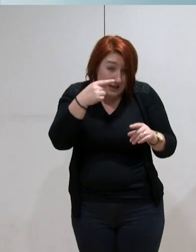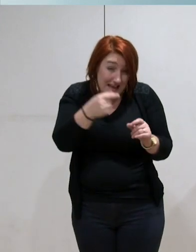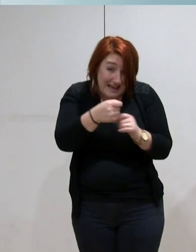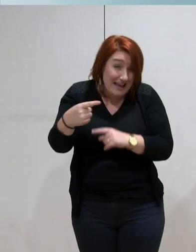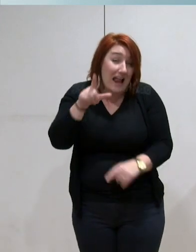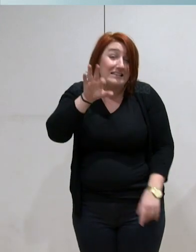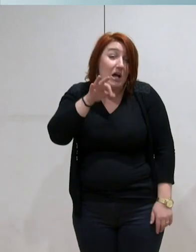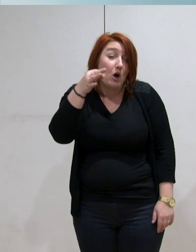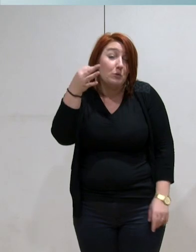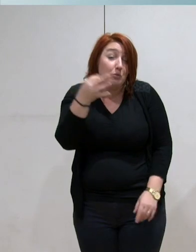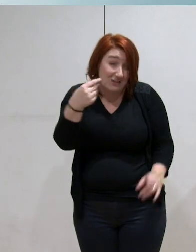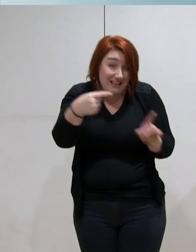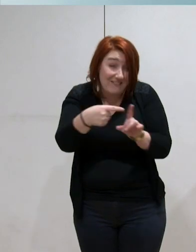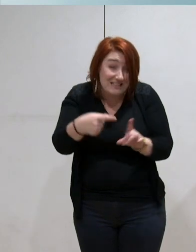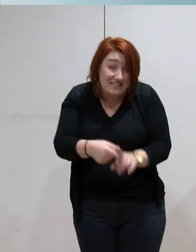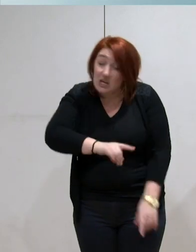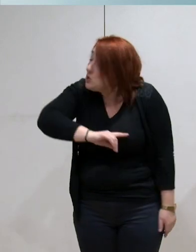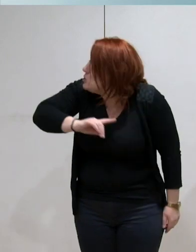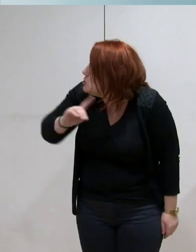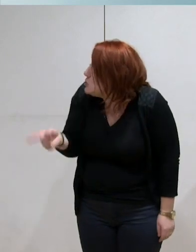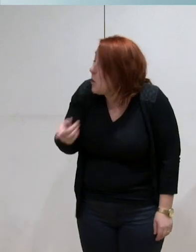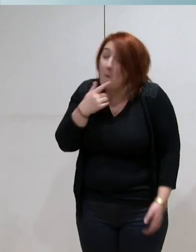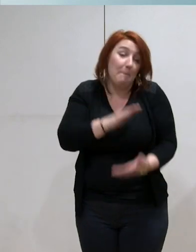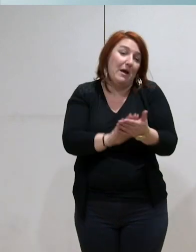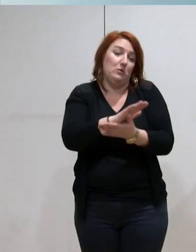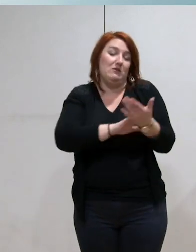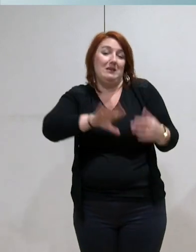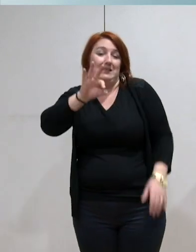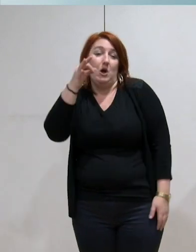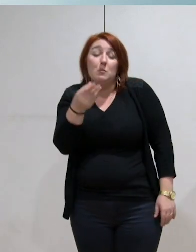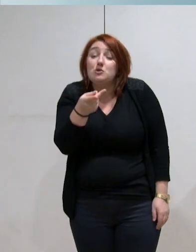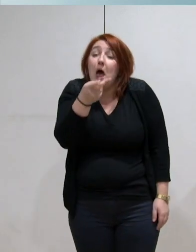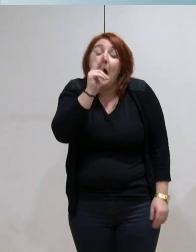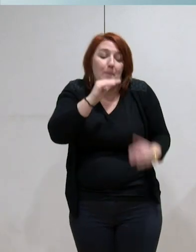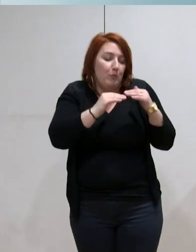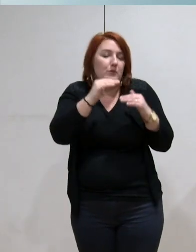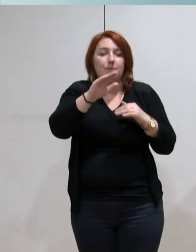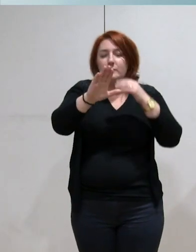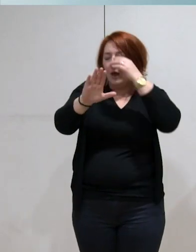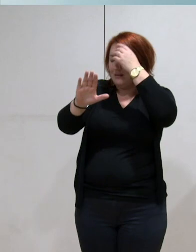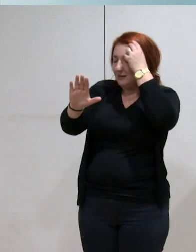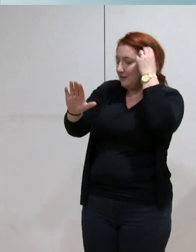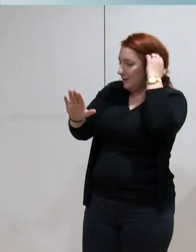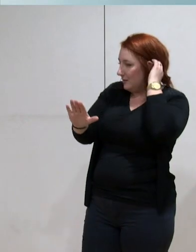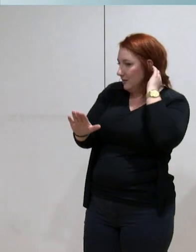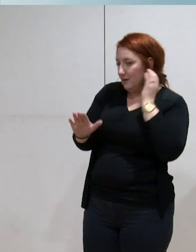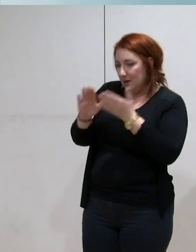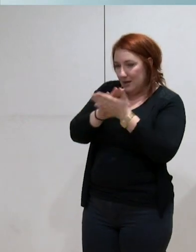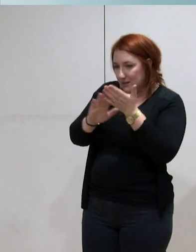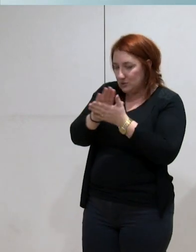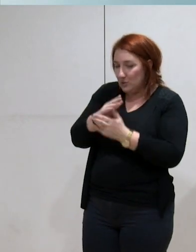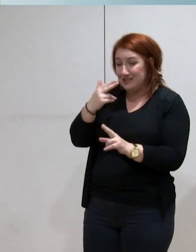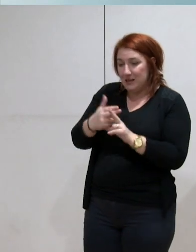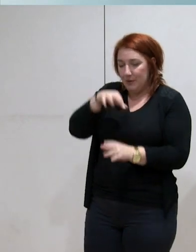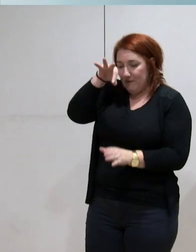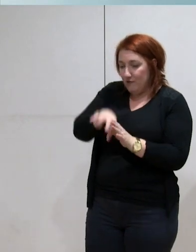moins non pardon ça fait un petit peu plus de 50 % attendez excusez-moi mais enfin c'est une explication de vote